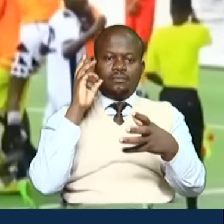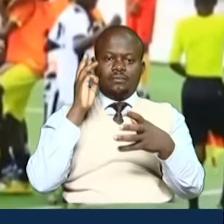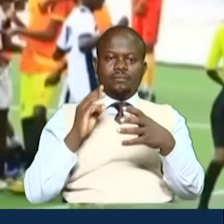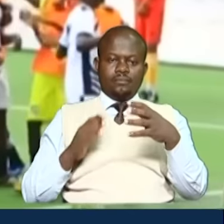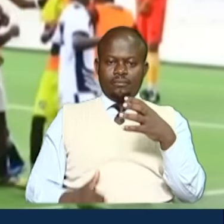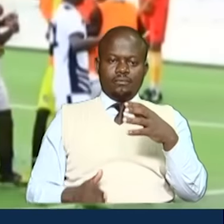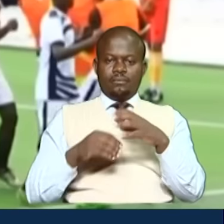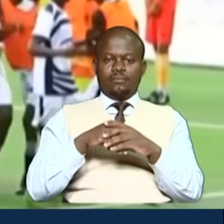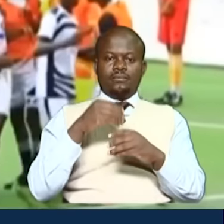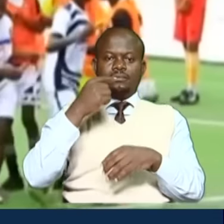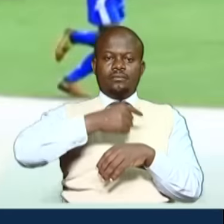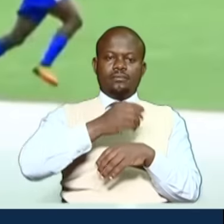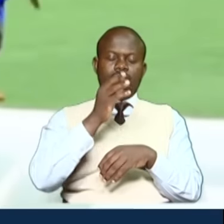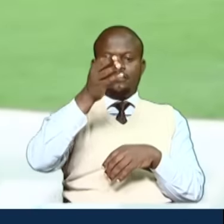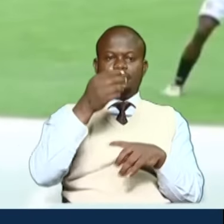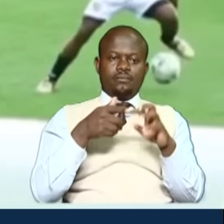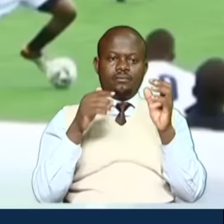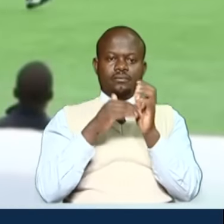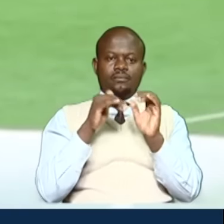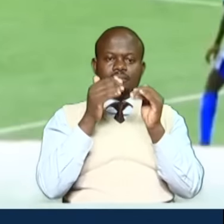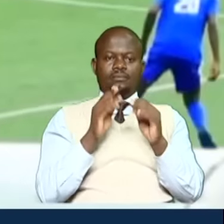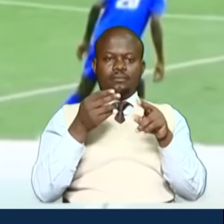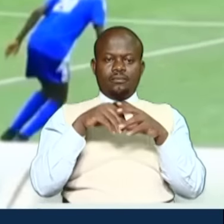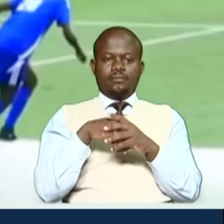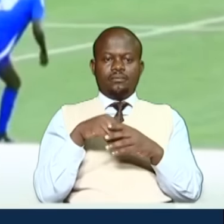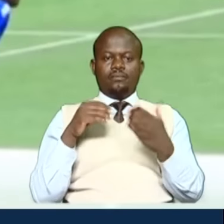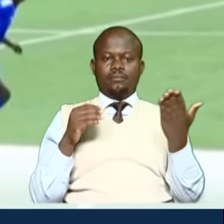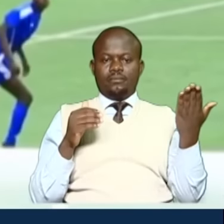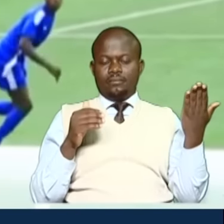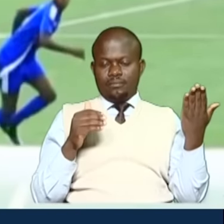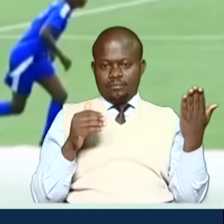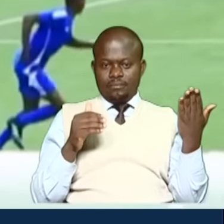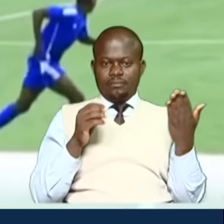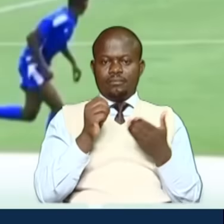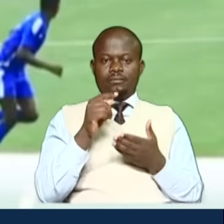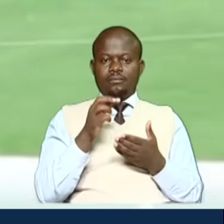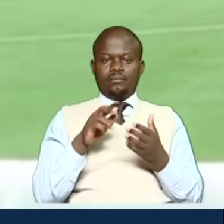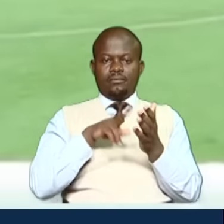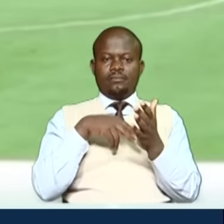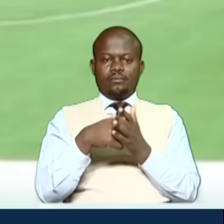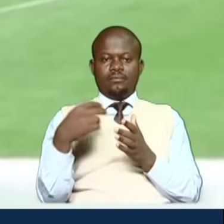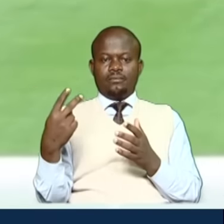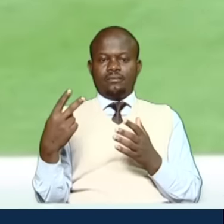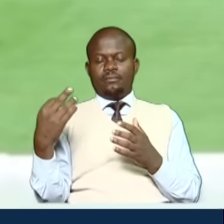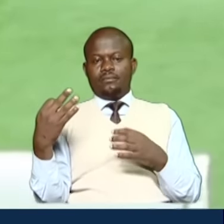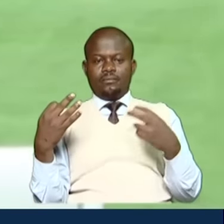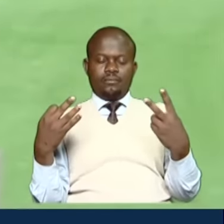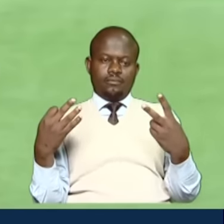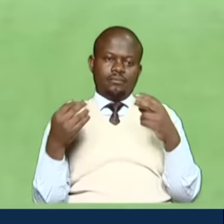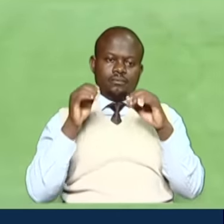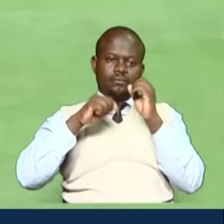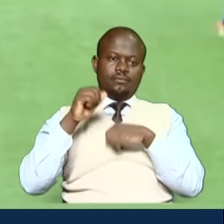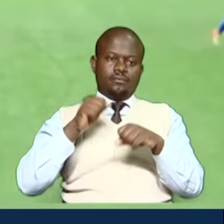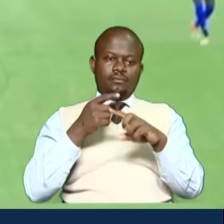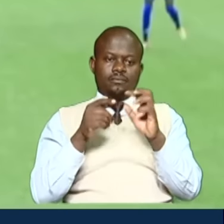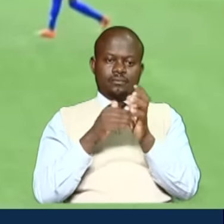yitwara mu minsi iri imbere. Gusa n'undi mukino wabereye Huye, Mukura yaje gutsindwa na Gorilla ibitego 3-2, akaba rero ari shampiyona